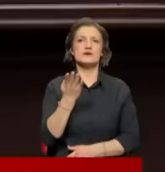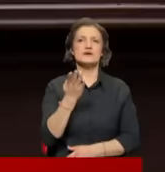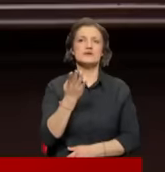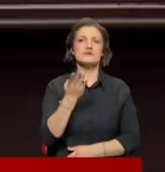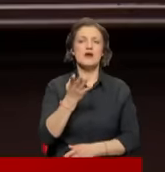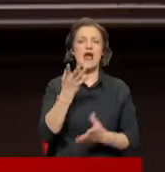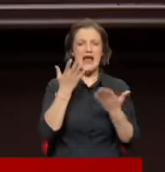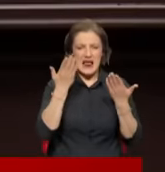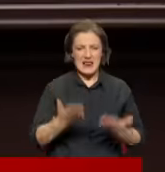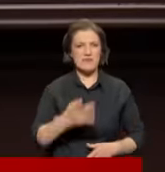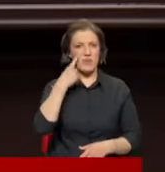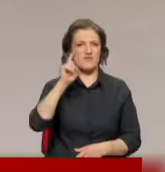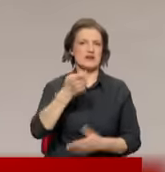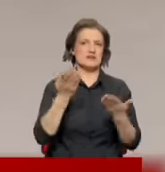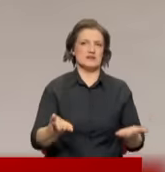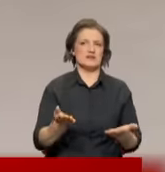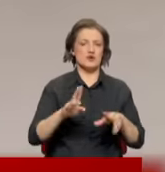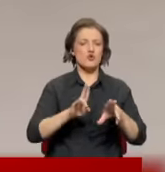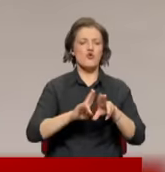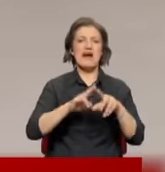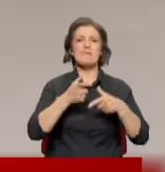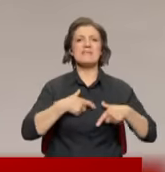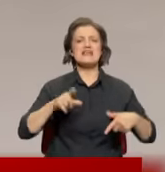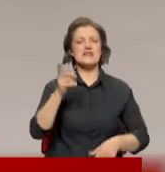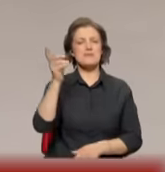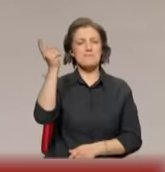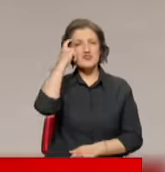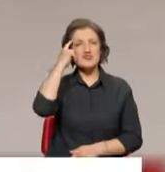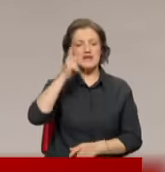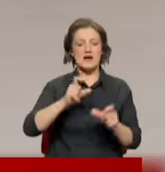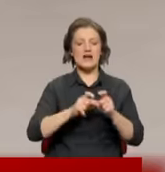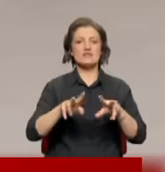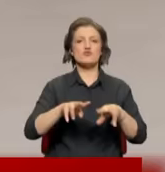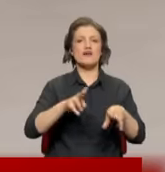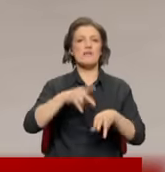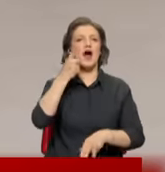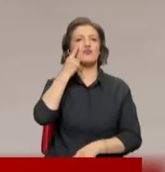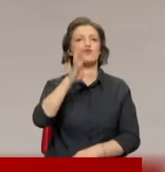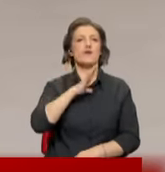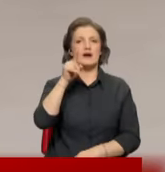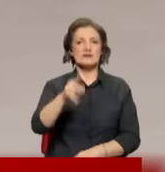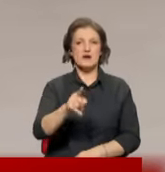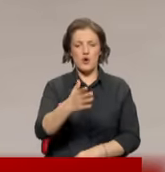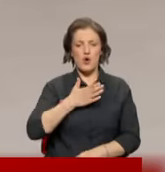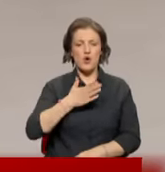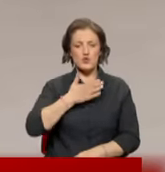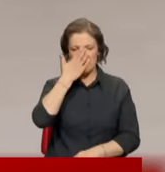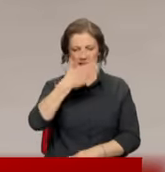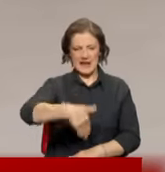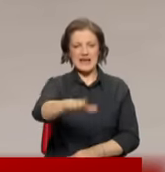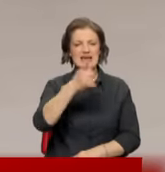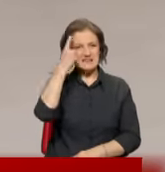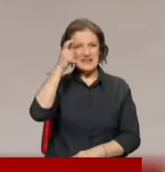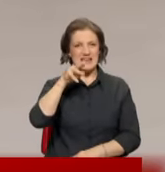olduğunun elbette farkındayız. Kuvayi milliyenin başında Gazi Mustafa Kemal Atatürk vardı. Önündeki İsrail